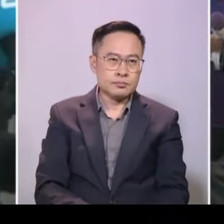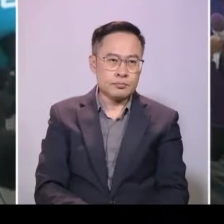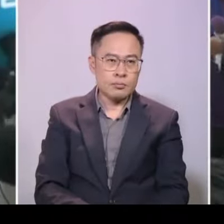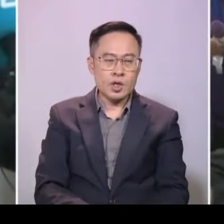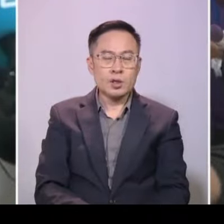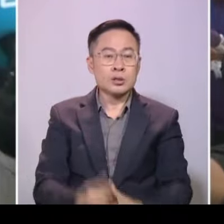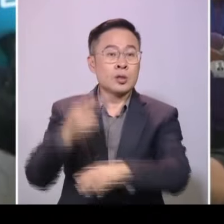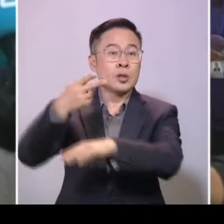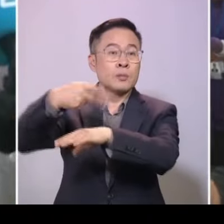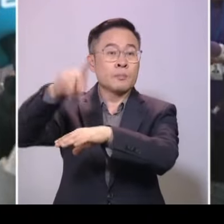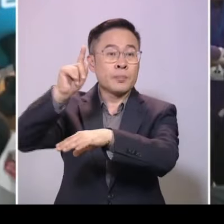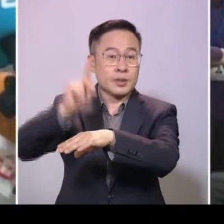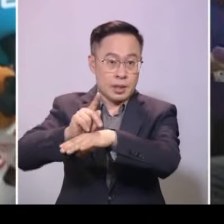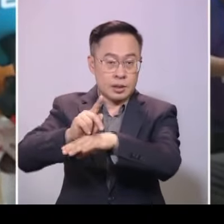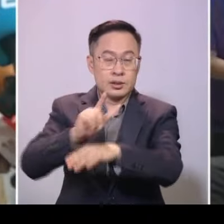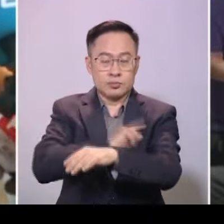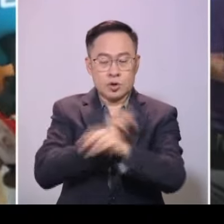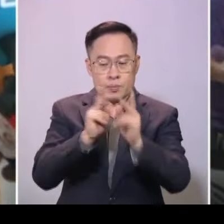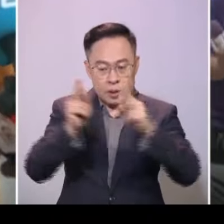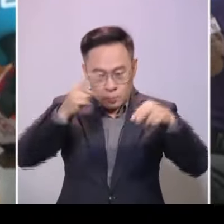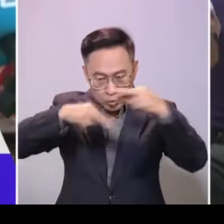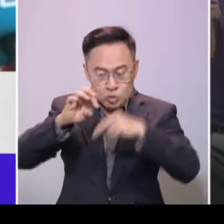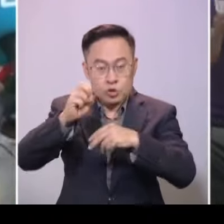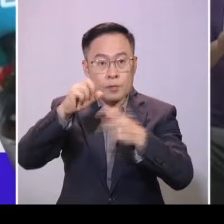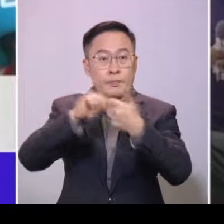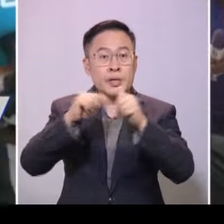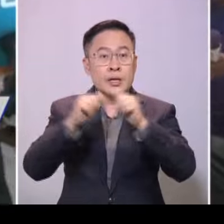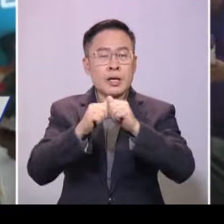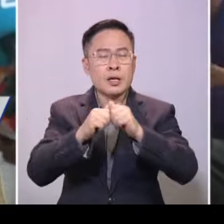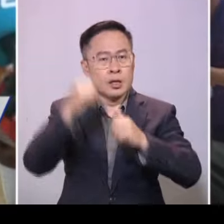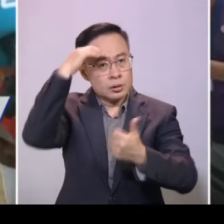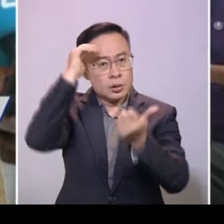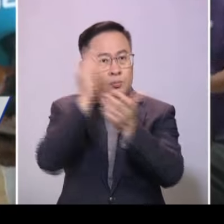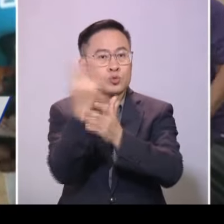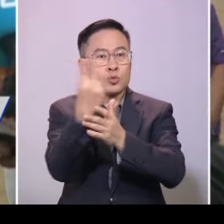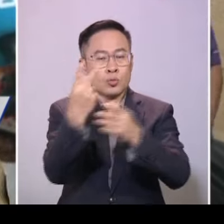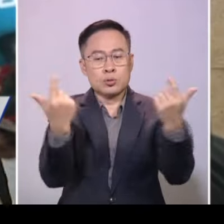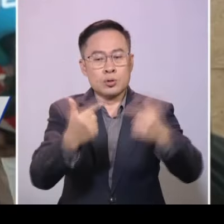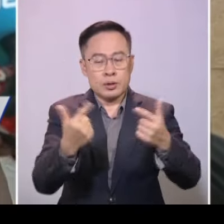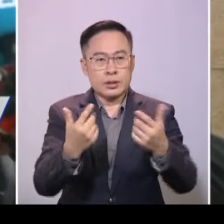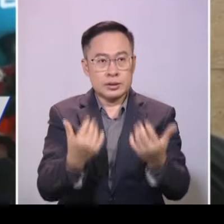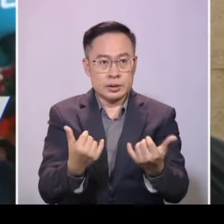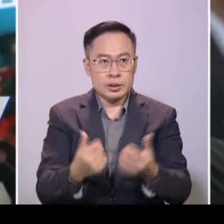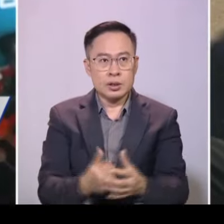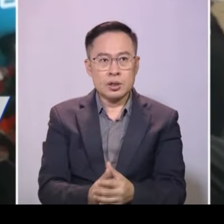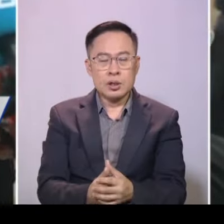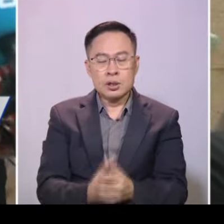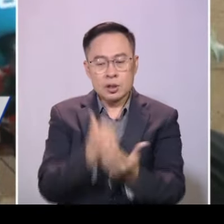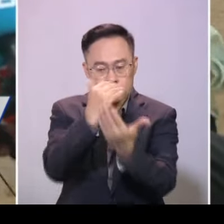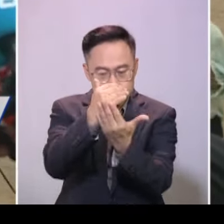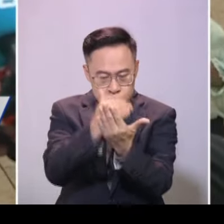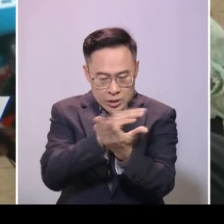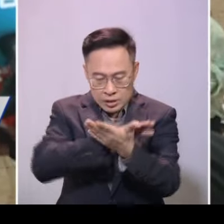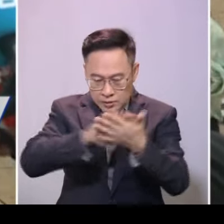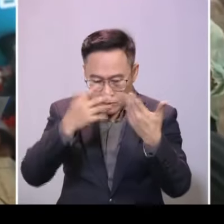ธานน่ะท่านชัดชัยพรหมเลิศนะครับท่านบอกมาแล้วว่าเรียบร้อยแล้วก็ผมเรียนงี้